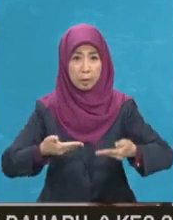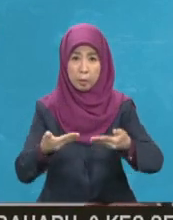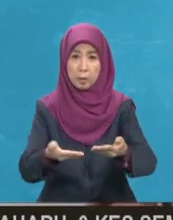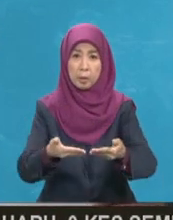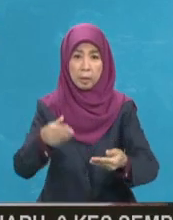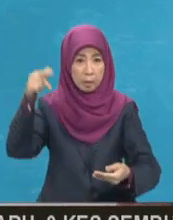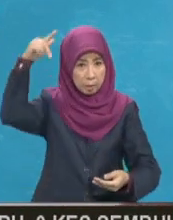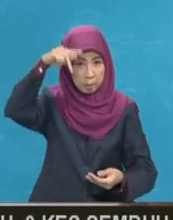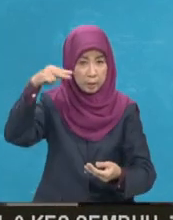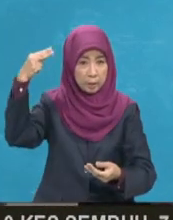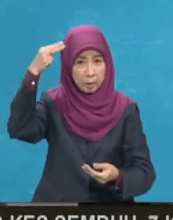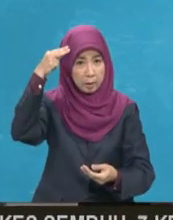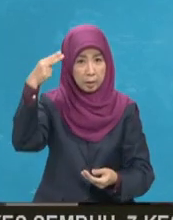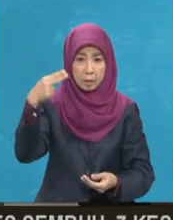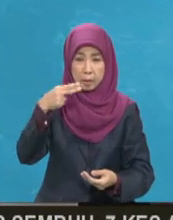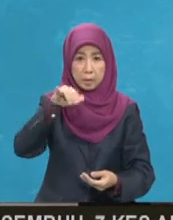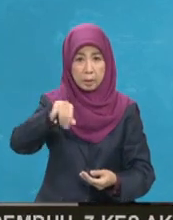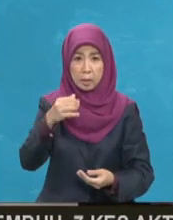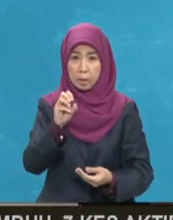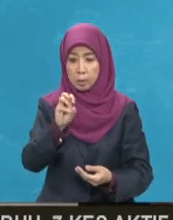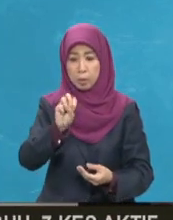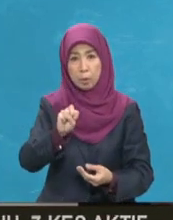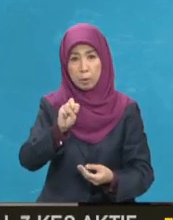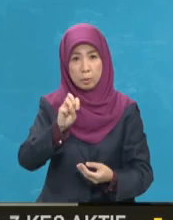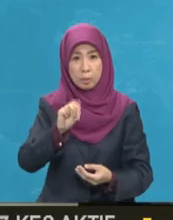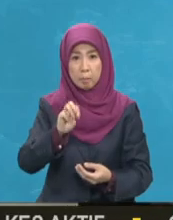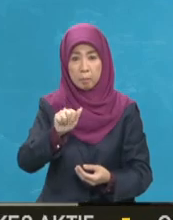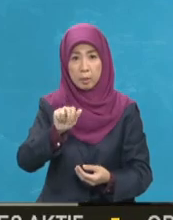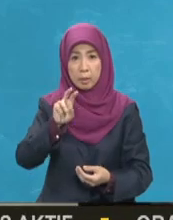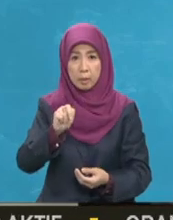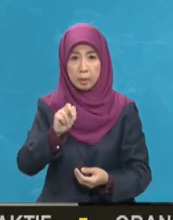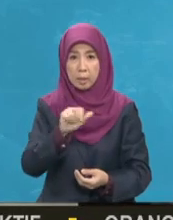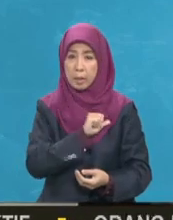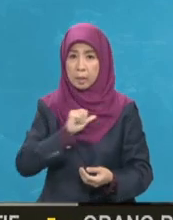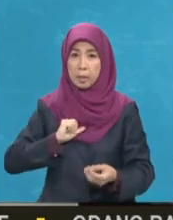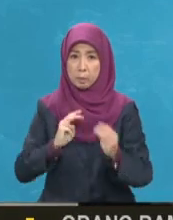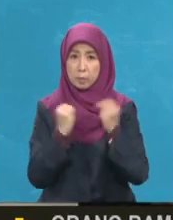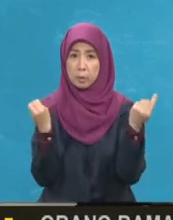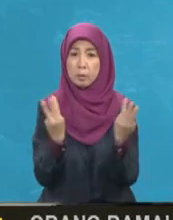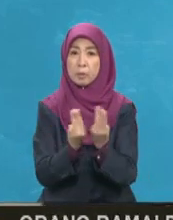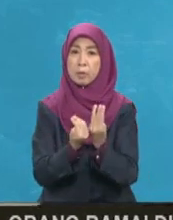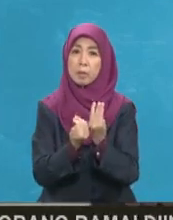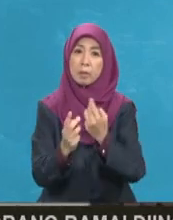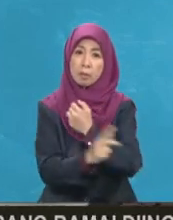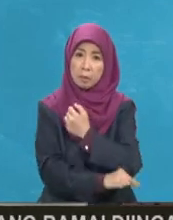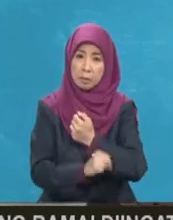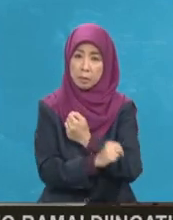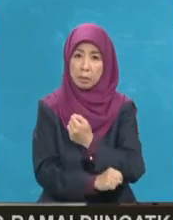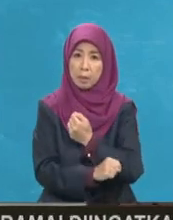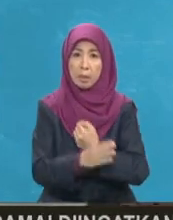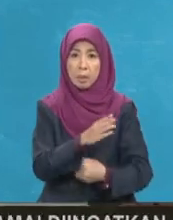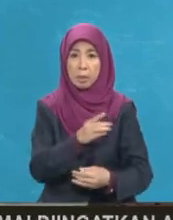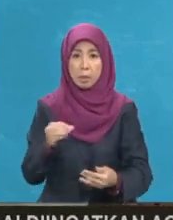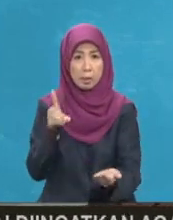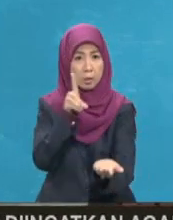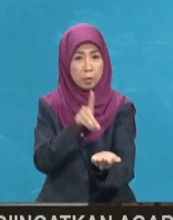penyiaran Haji Mohammad band piranha josman alias Osman ahli Majlis mesyuarat negara dan dokter masyaikh John